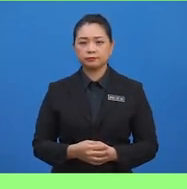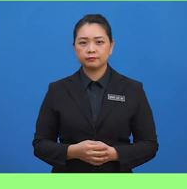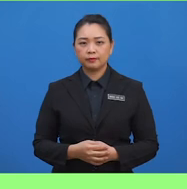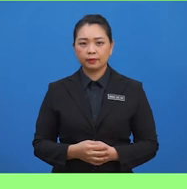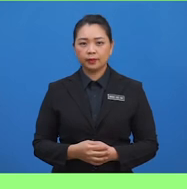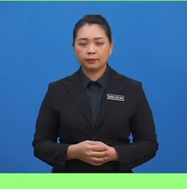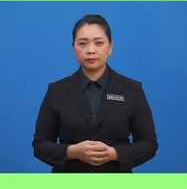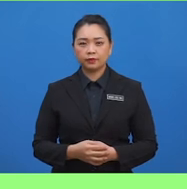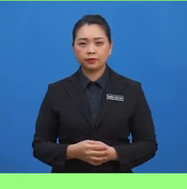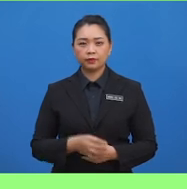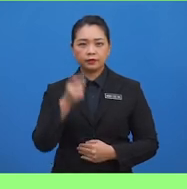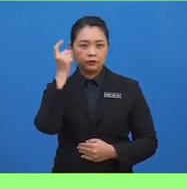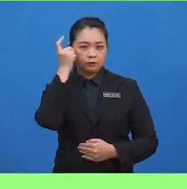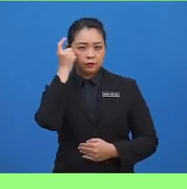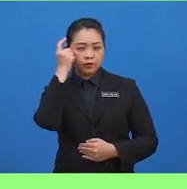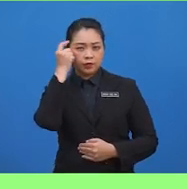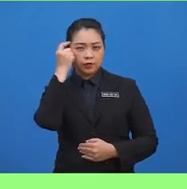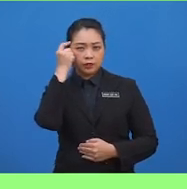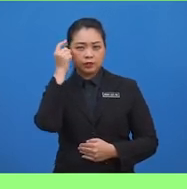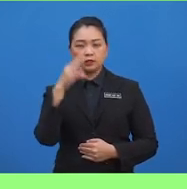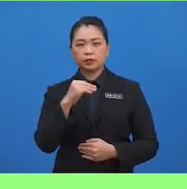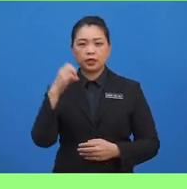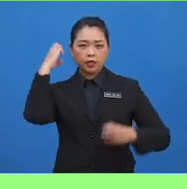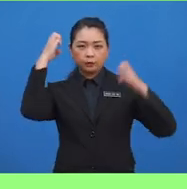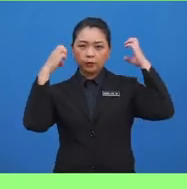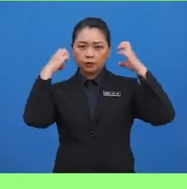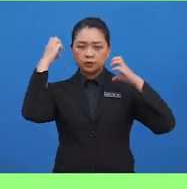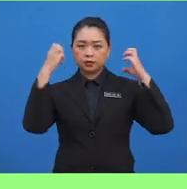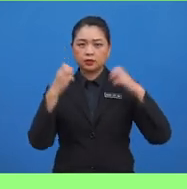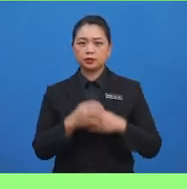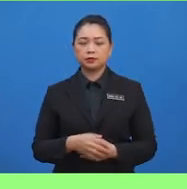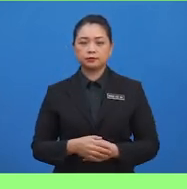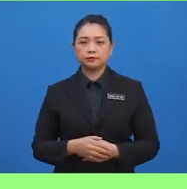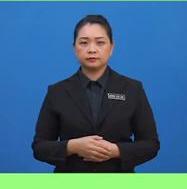semua pikiran dan emosi